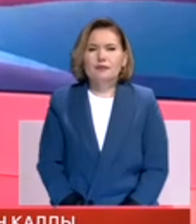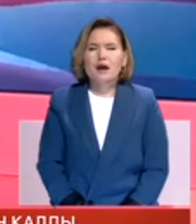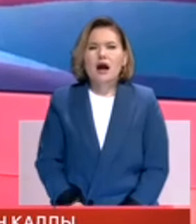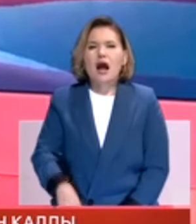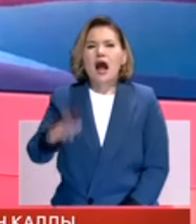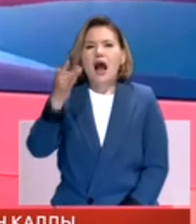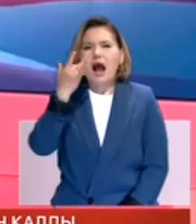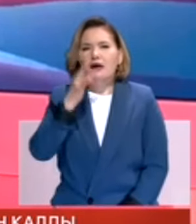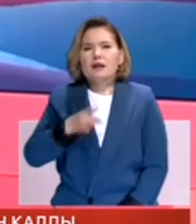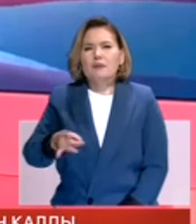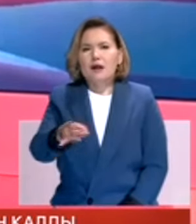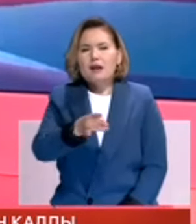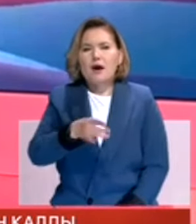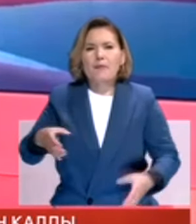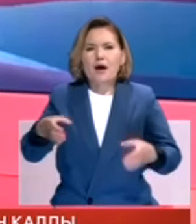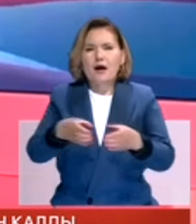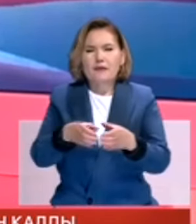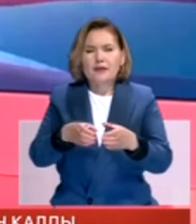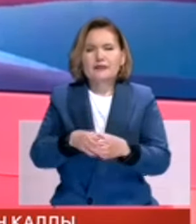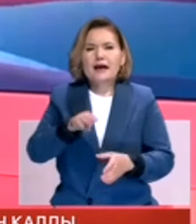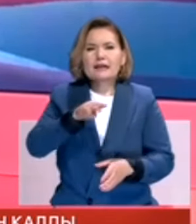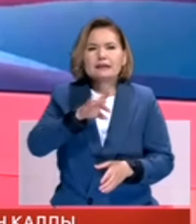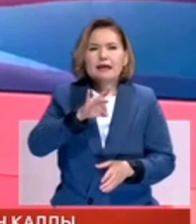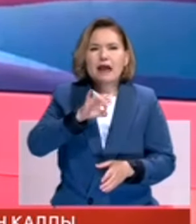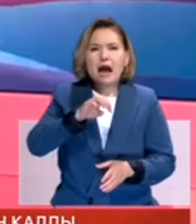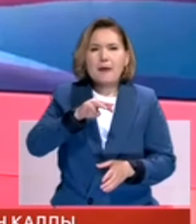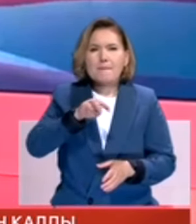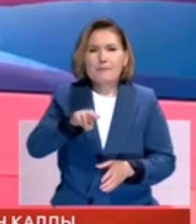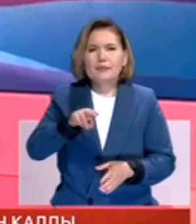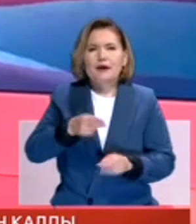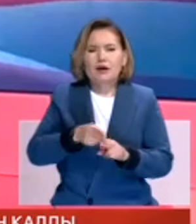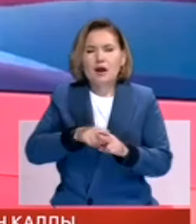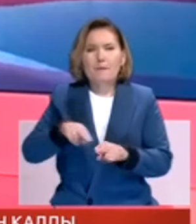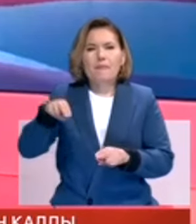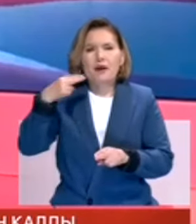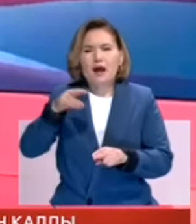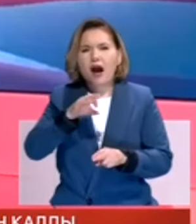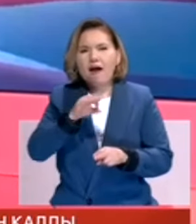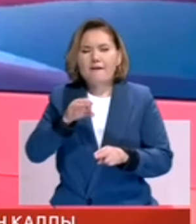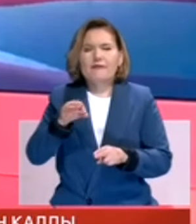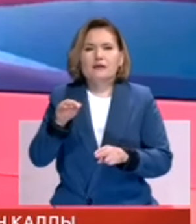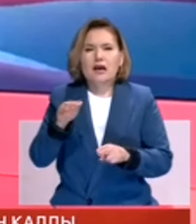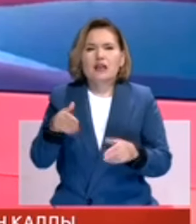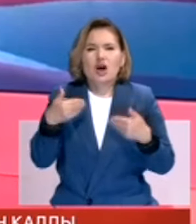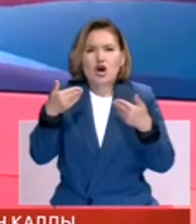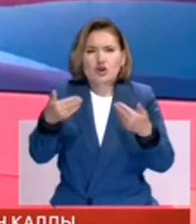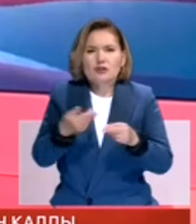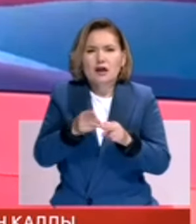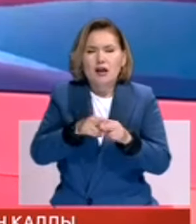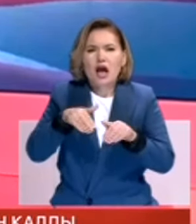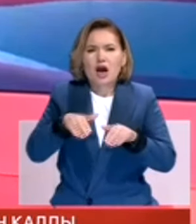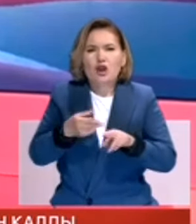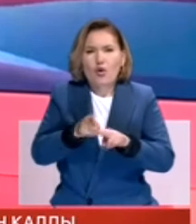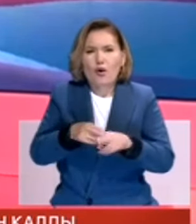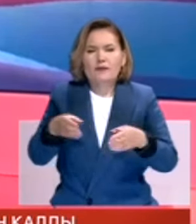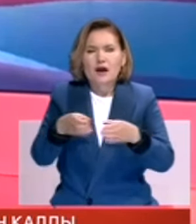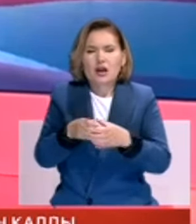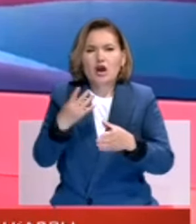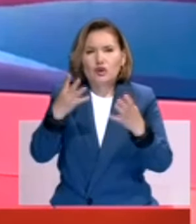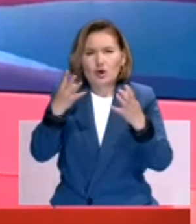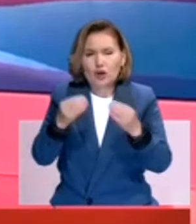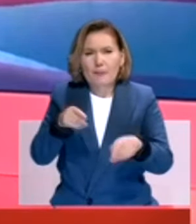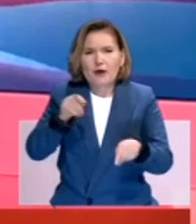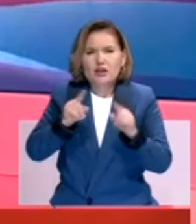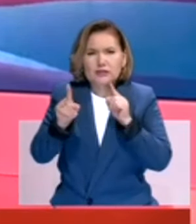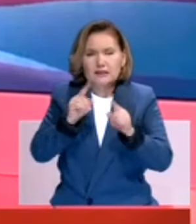Жалғастырайық. АқШ республикалық партиясы Дональд Трампты президенттікке ресми түрде ұсынды. Мұндай шешім осы партияның 4 күндік